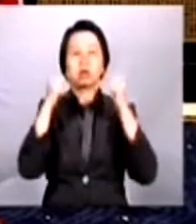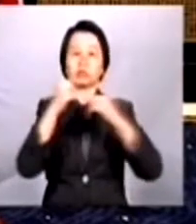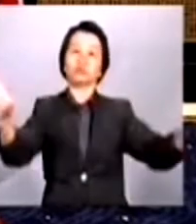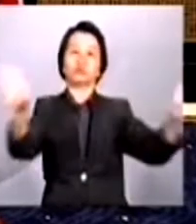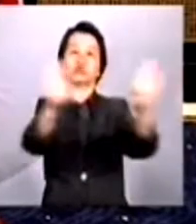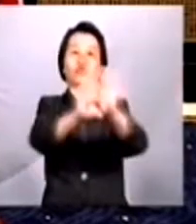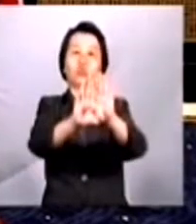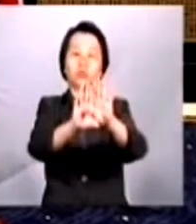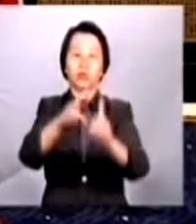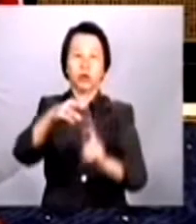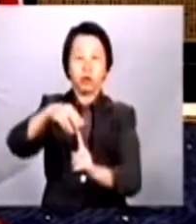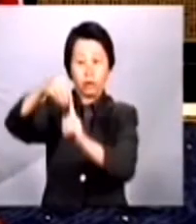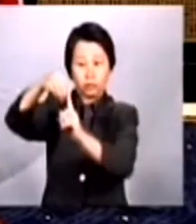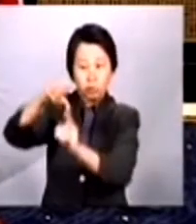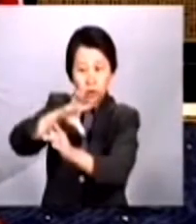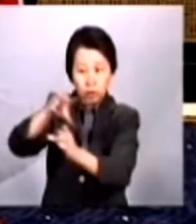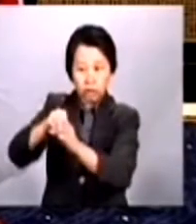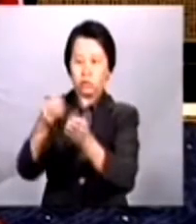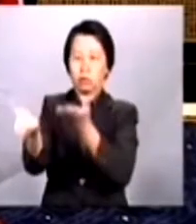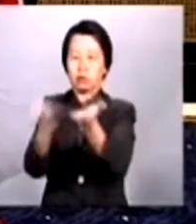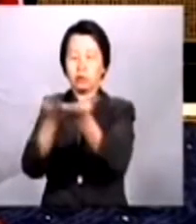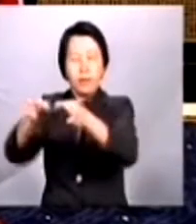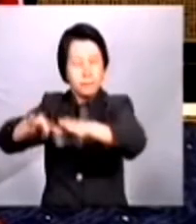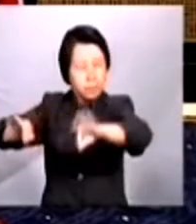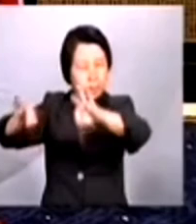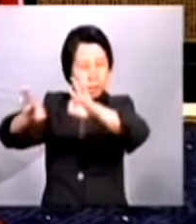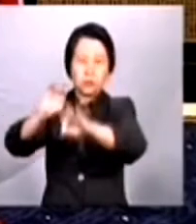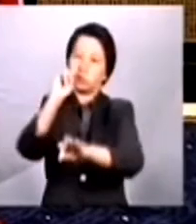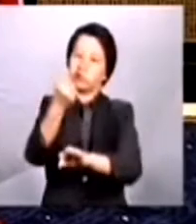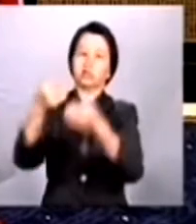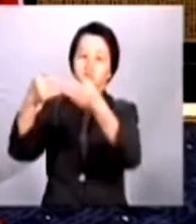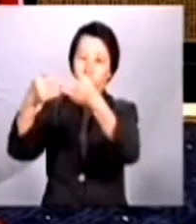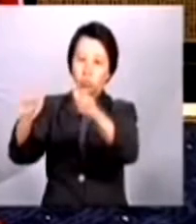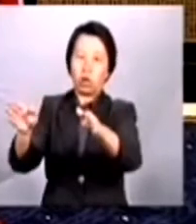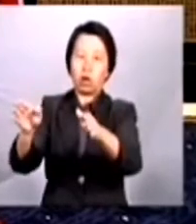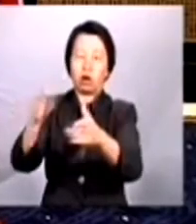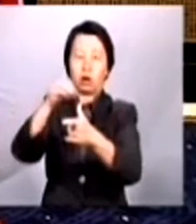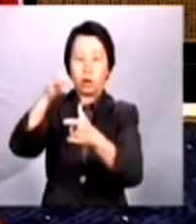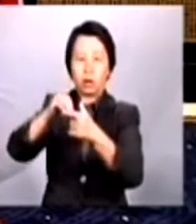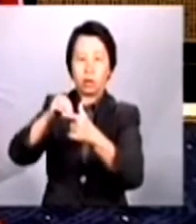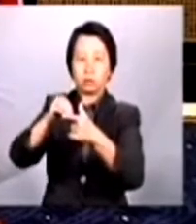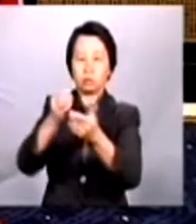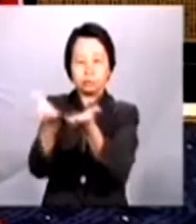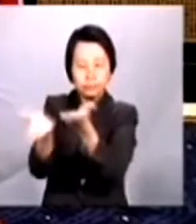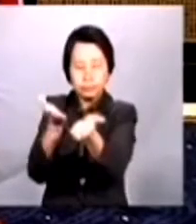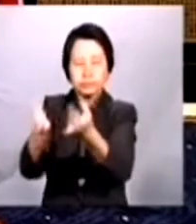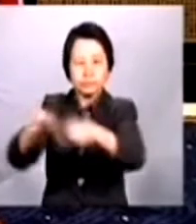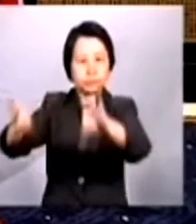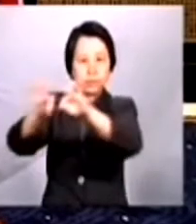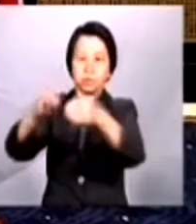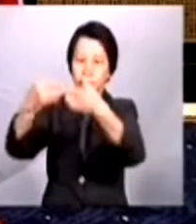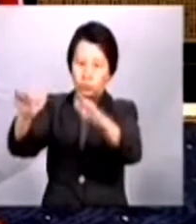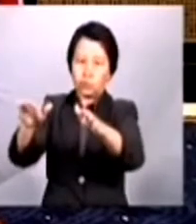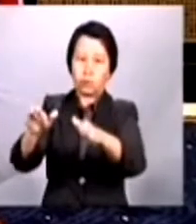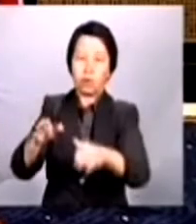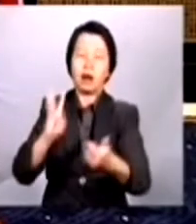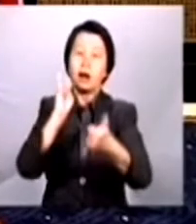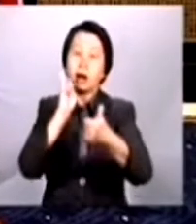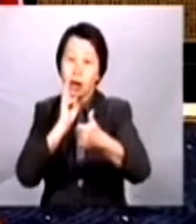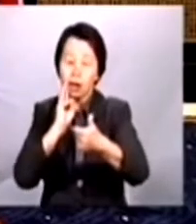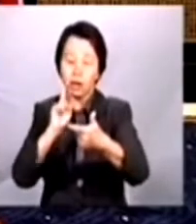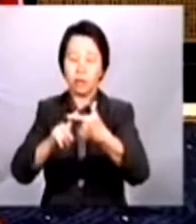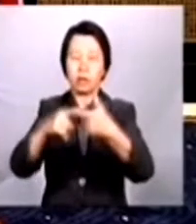kecuali yang terlibat dengan pengamatan penting negara atau punishment yaitu